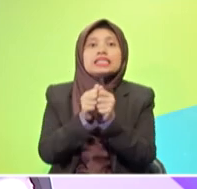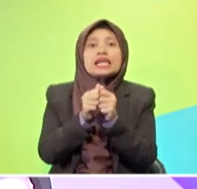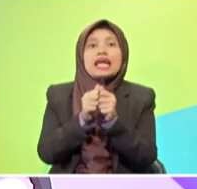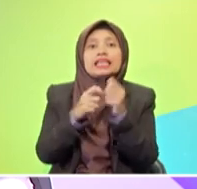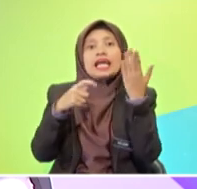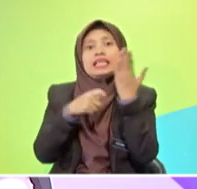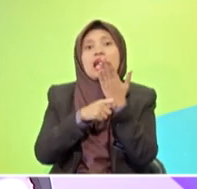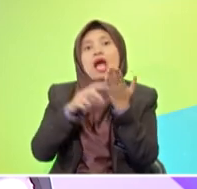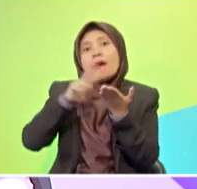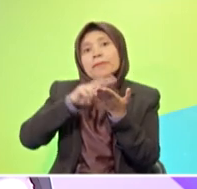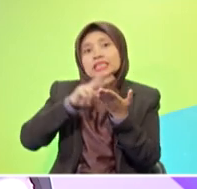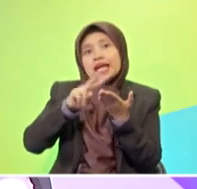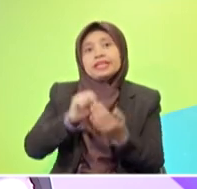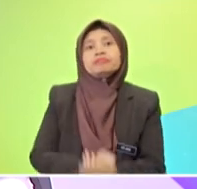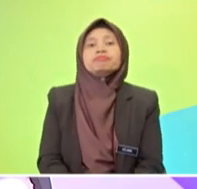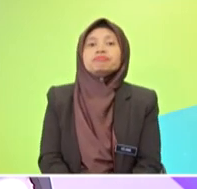betul